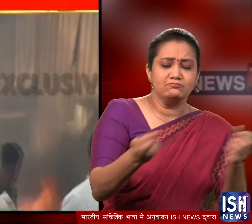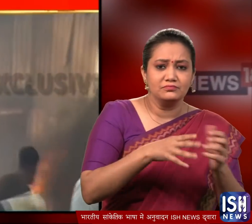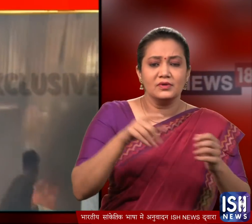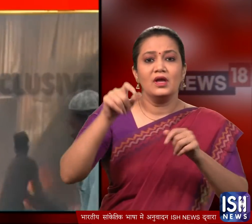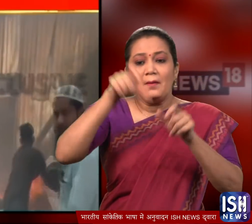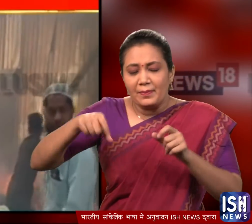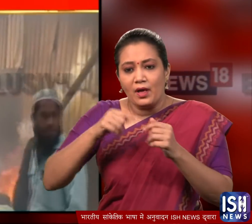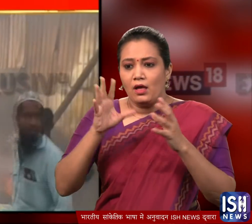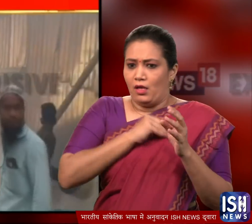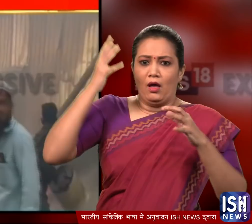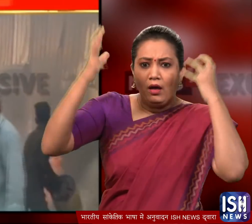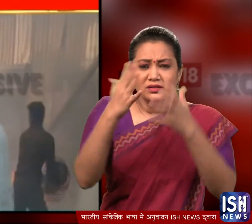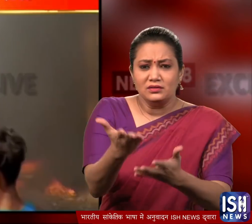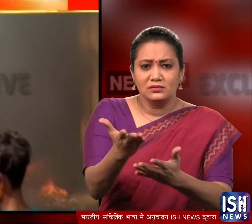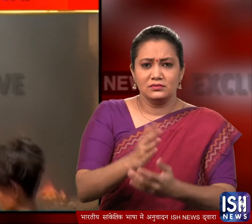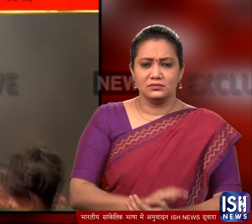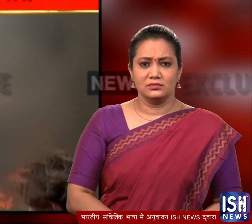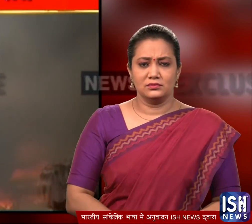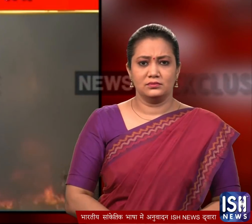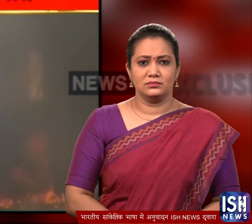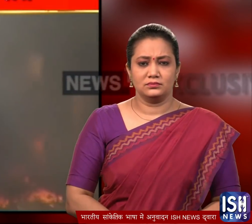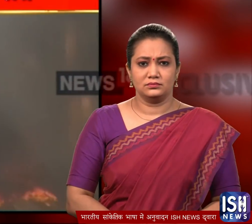दिया, जिसे देखकर वहां जुटे लोग घबरा गए।